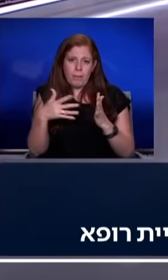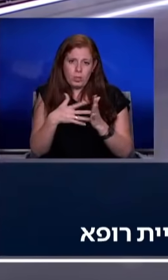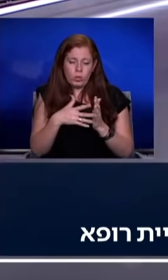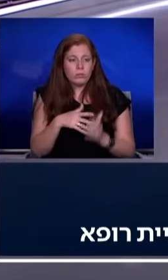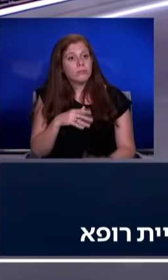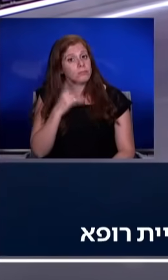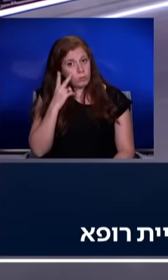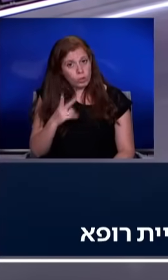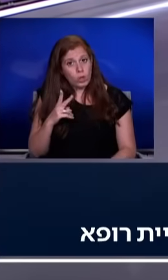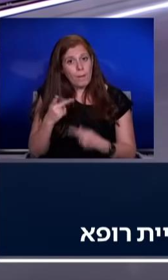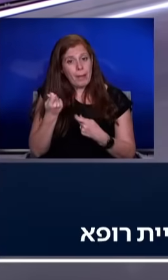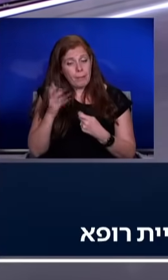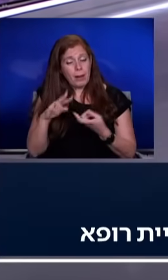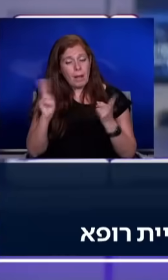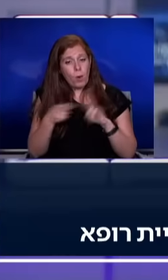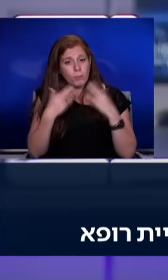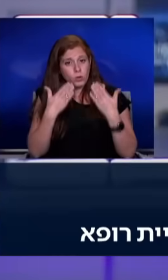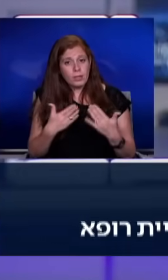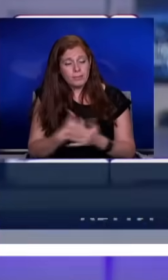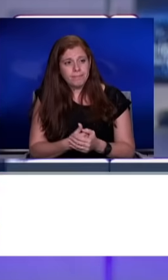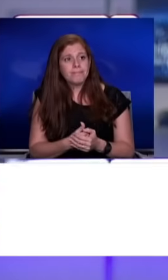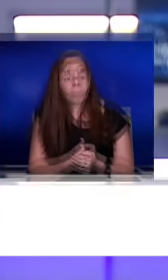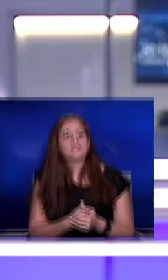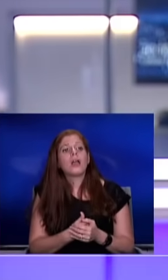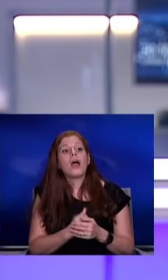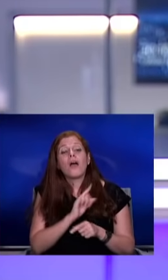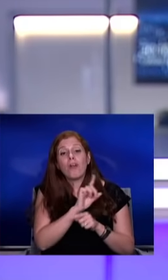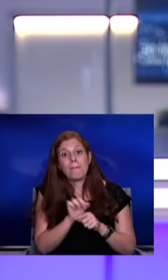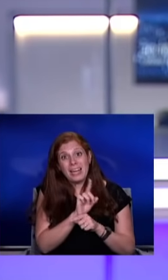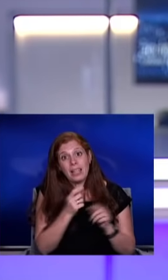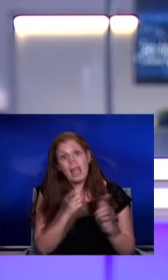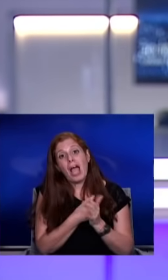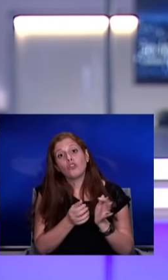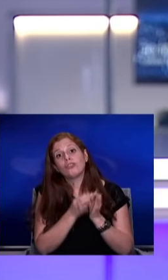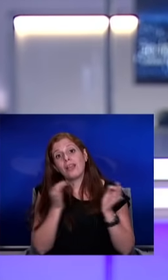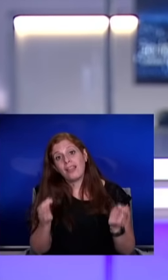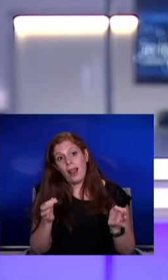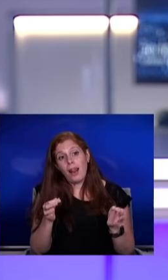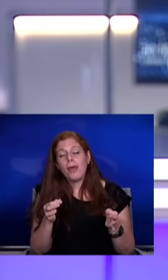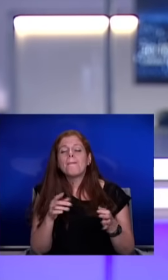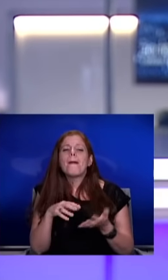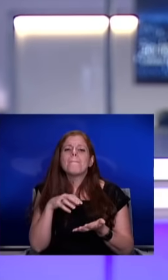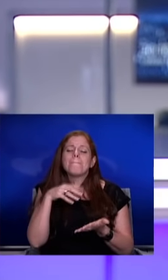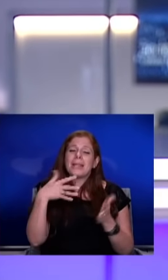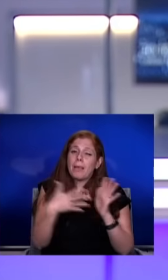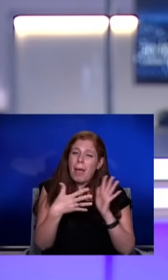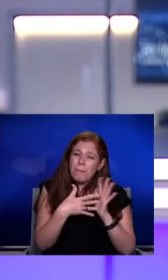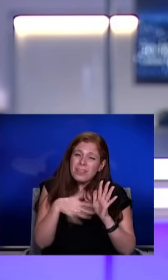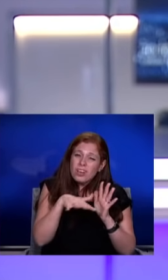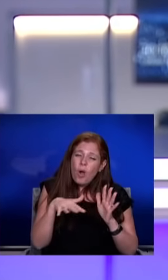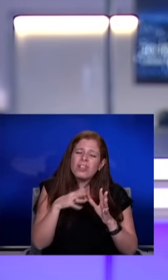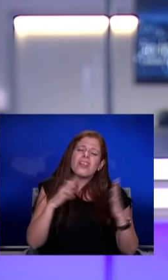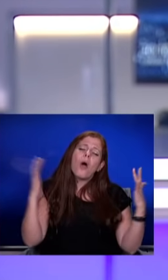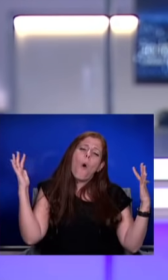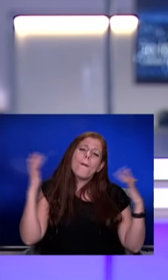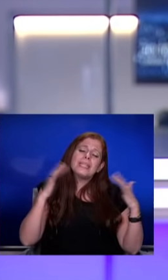מחירים כאלה גם בעולם, תודה רבה. ליאל, אבל בינתיים, עד שהתוכנית תיכנס לתוקף, במתחמי הבדיקות צפויים שוב העומסים האלה, הפעם